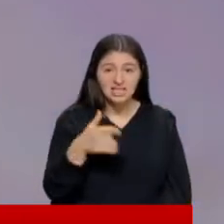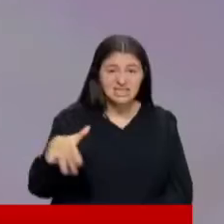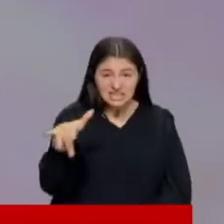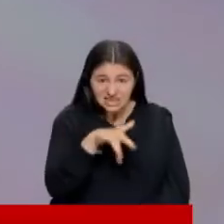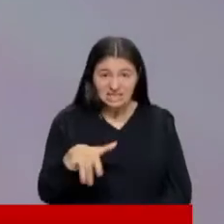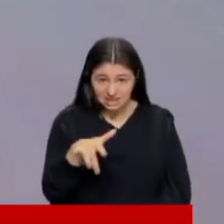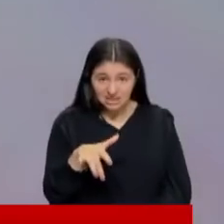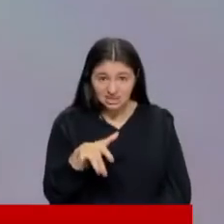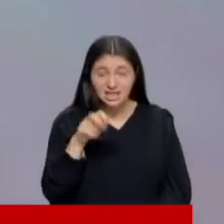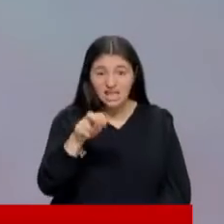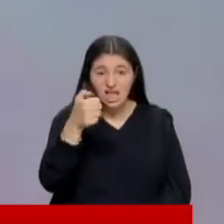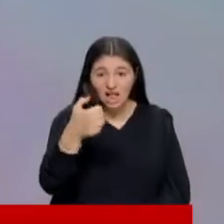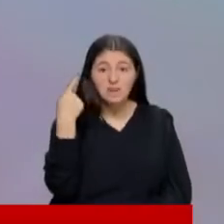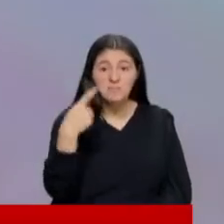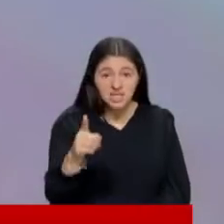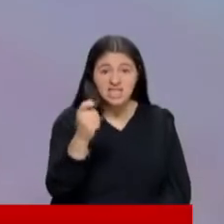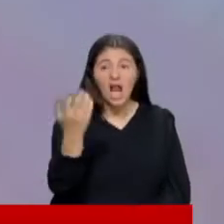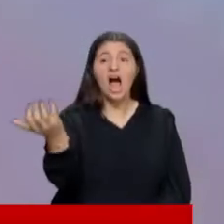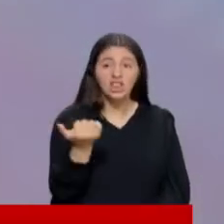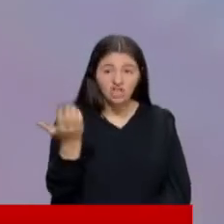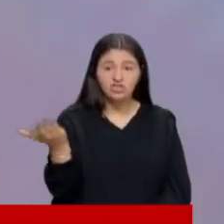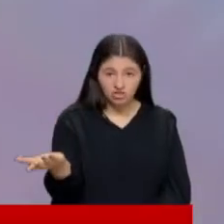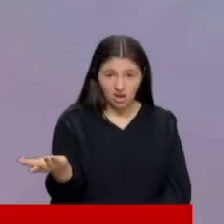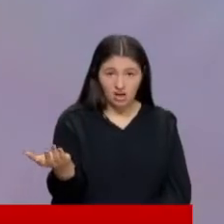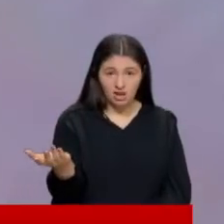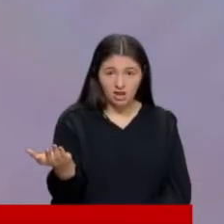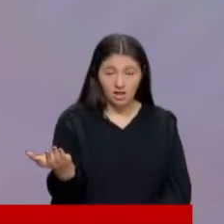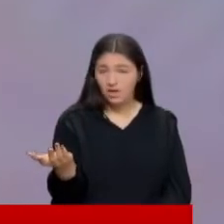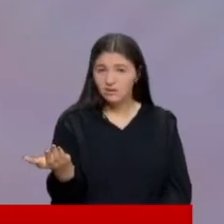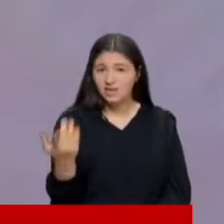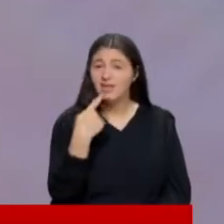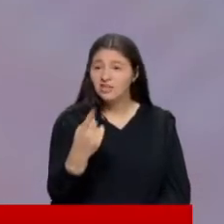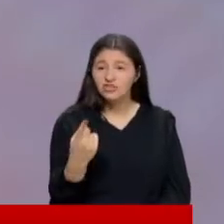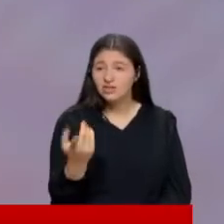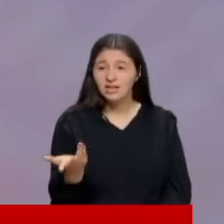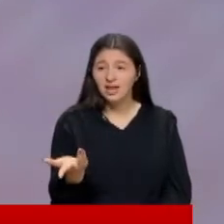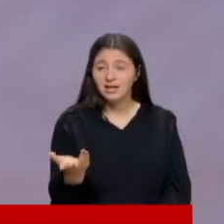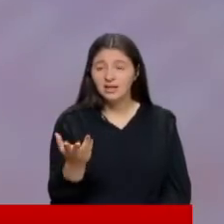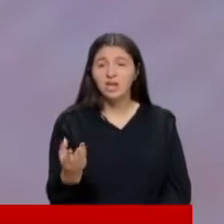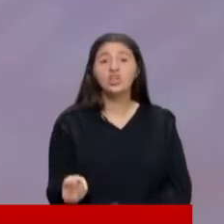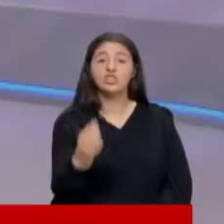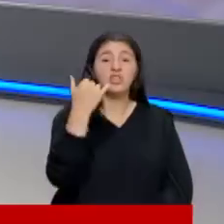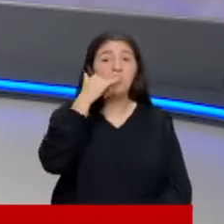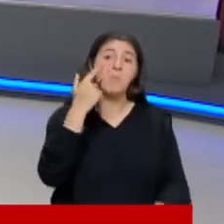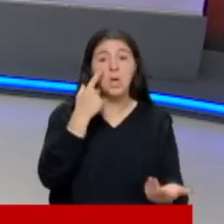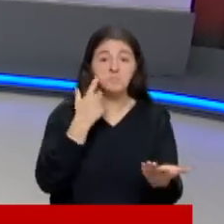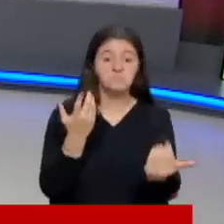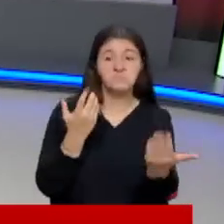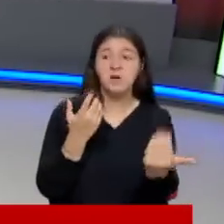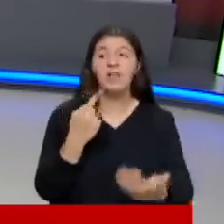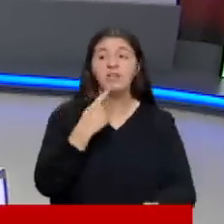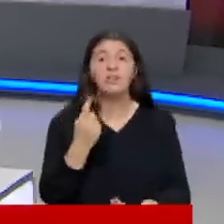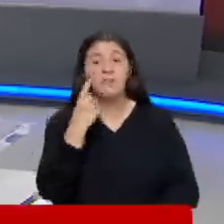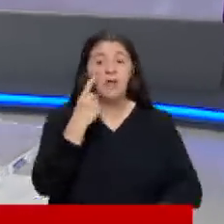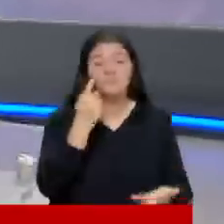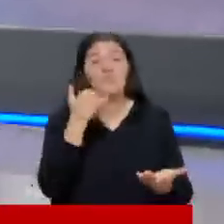işsiz 86 bin lira alıyor Ne diyecekler Sizce çıkar bakalım cep telefonuna Öyle diyorsun